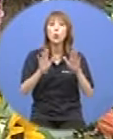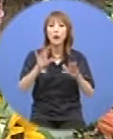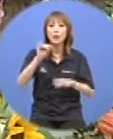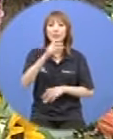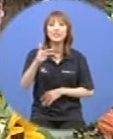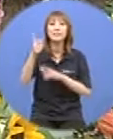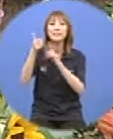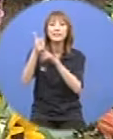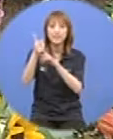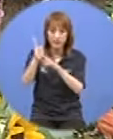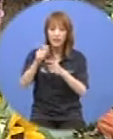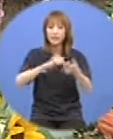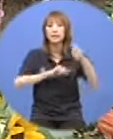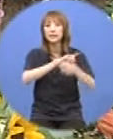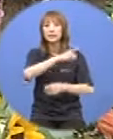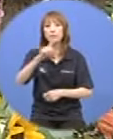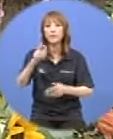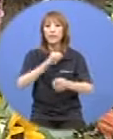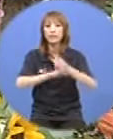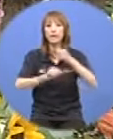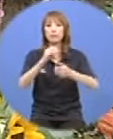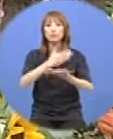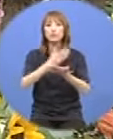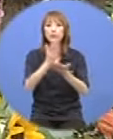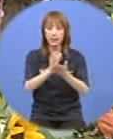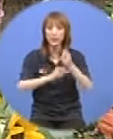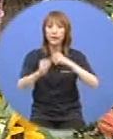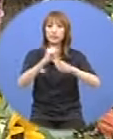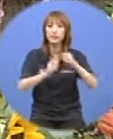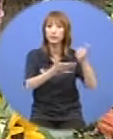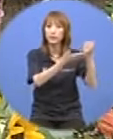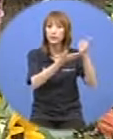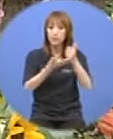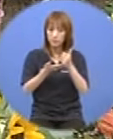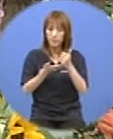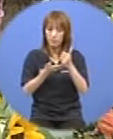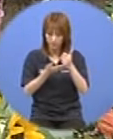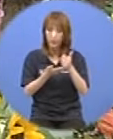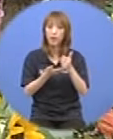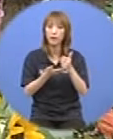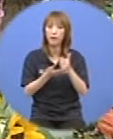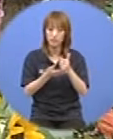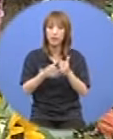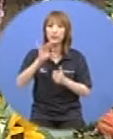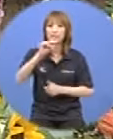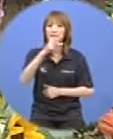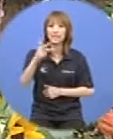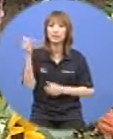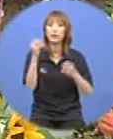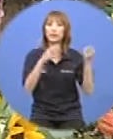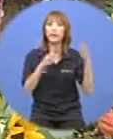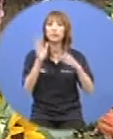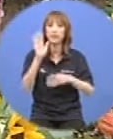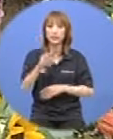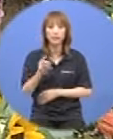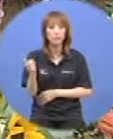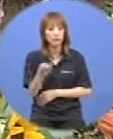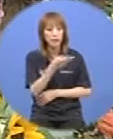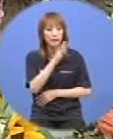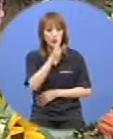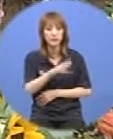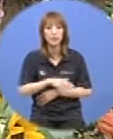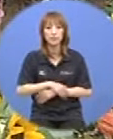事がさまざまな分野で活躍する方をゲストに迎えてお送りする知事と語るです。では早速ご覧ください